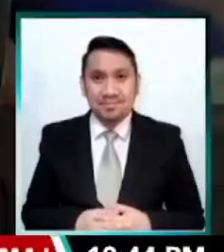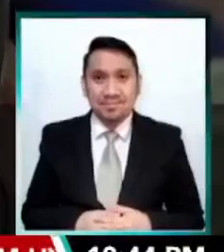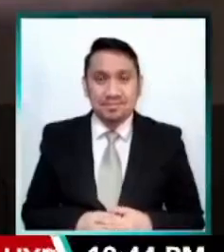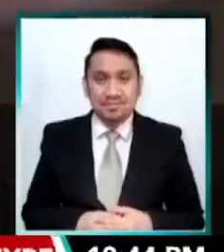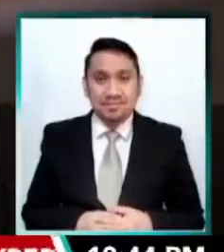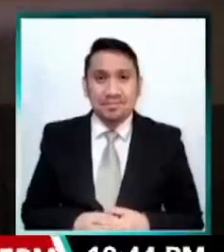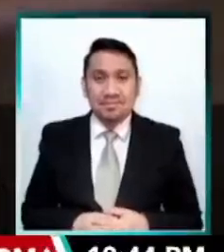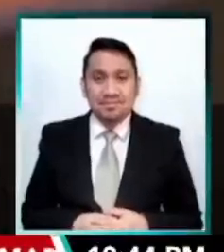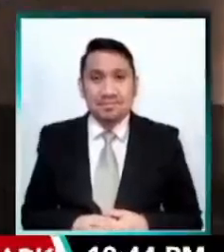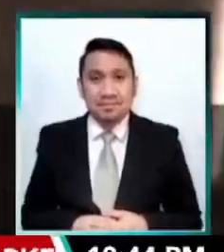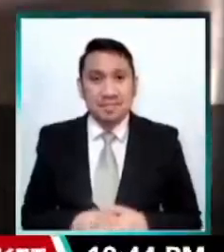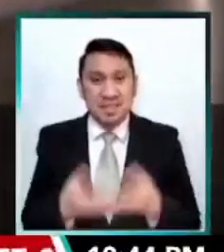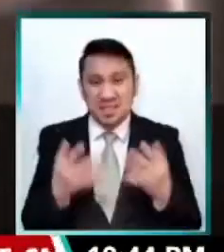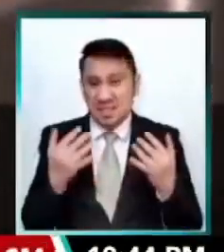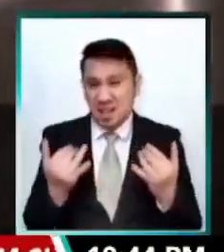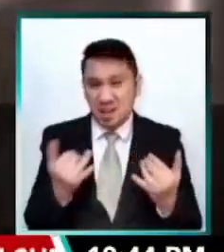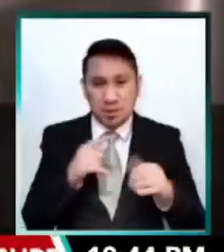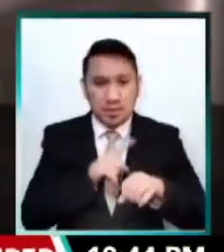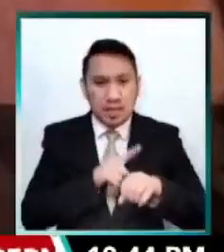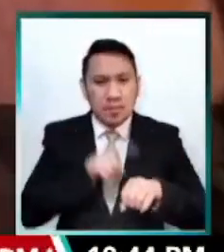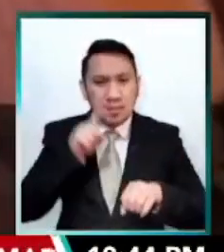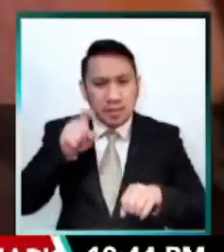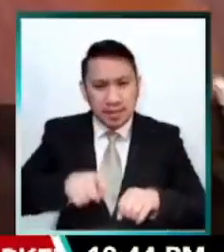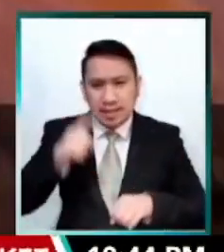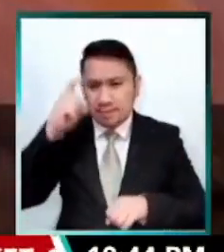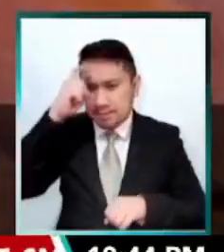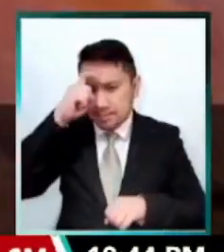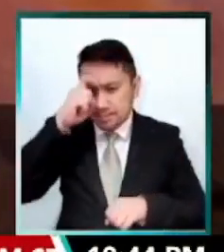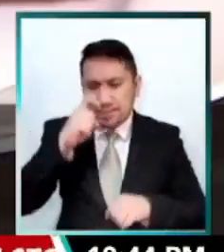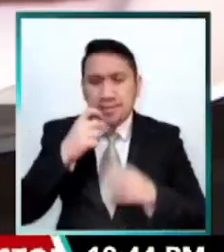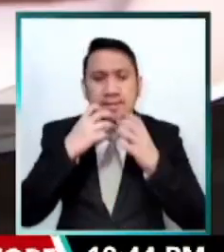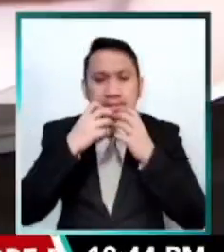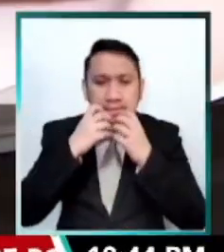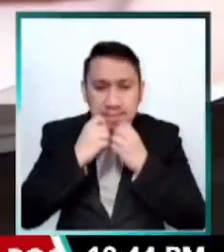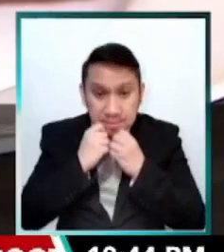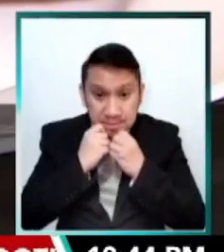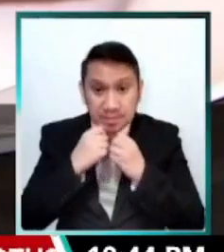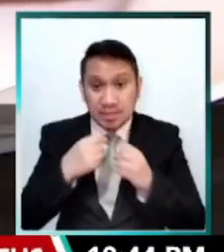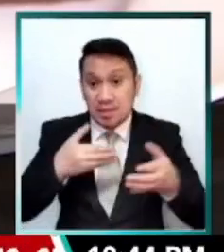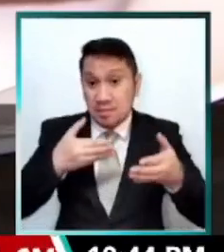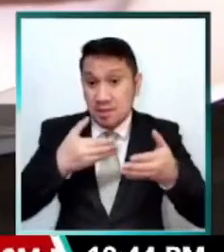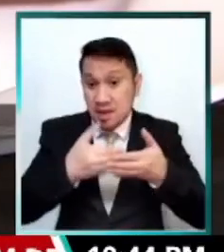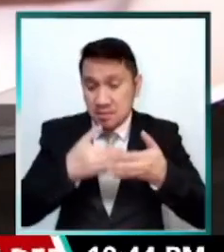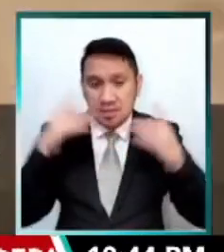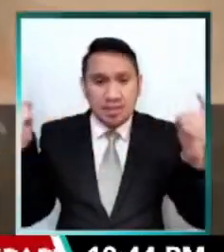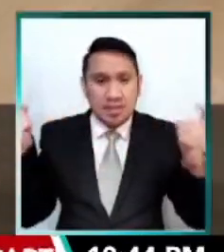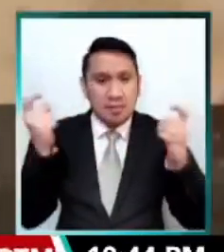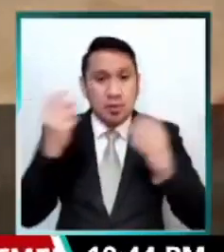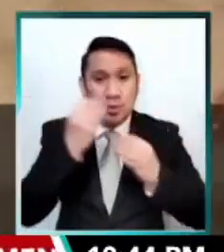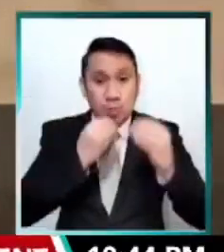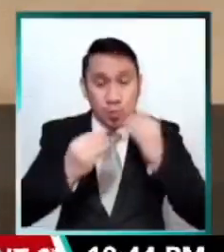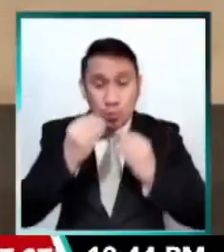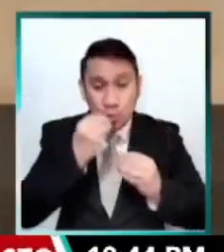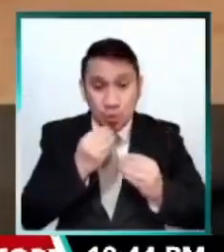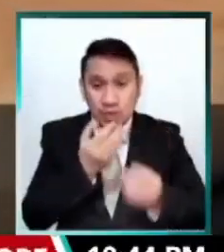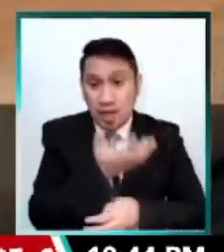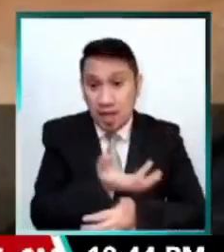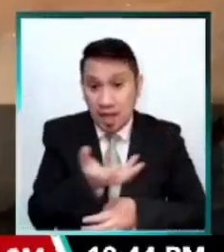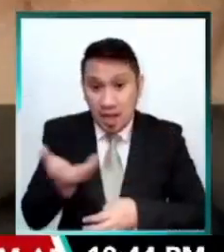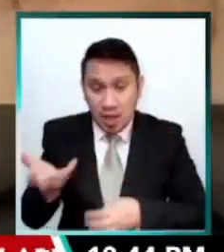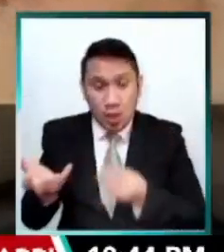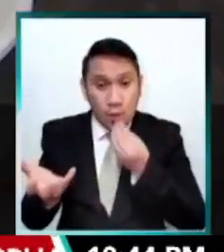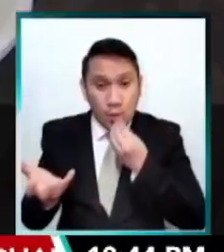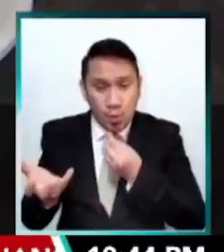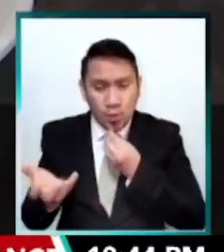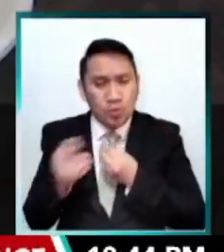Sa panahon ngayon, wais ang matipid. At para sa nalalapit na Noche Buena, nakapag-isip ka na ba ng ihahanda? Pwede